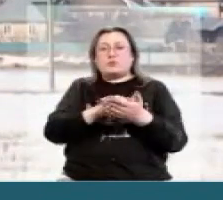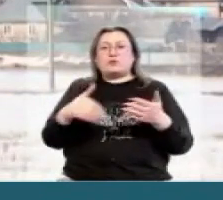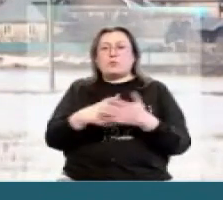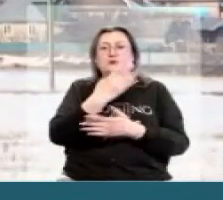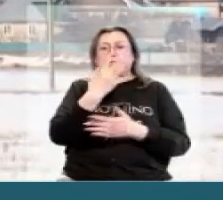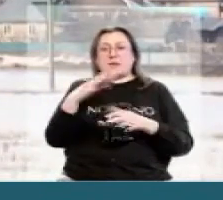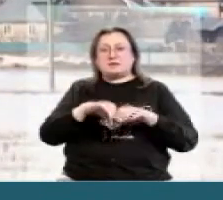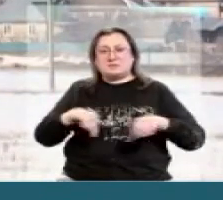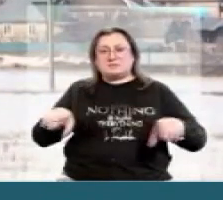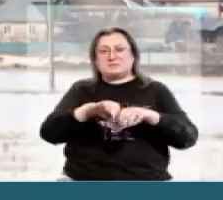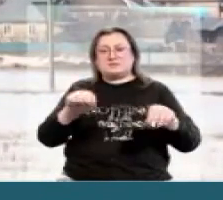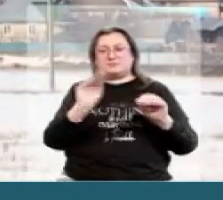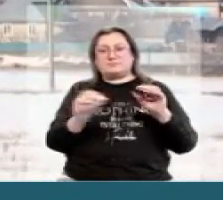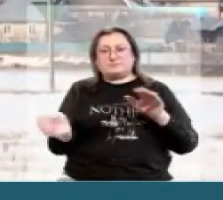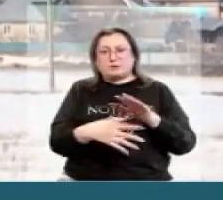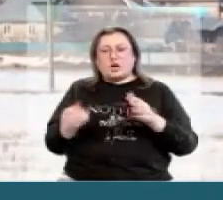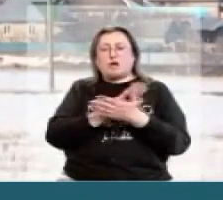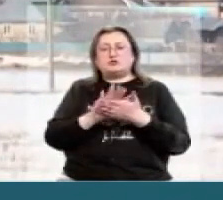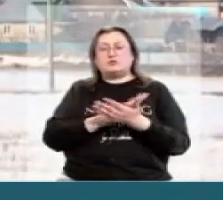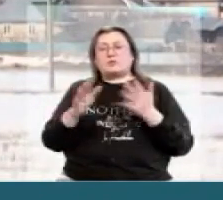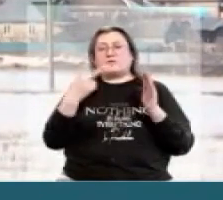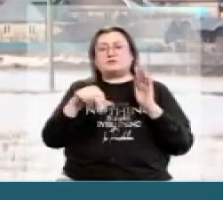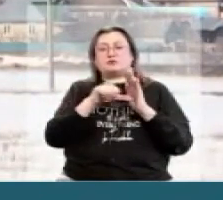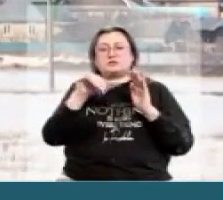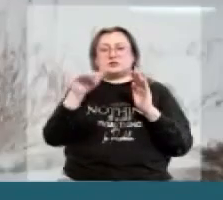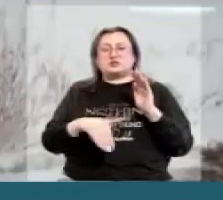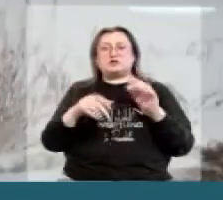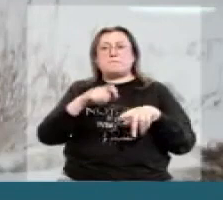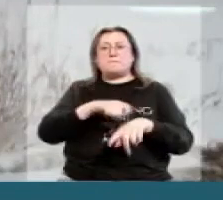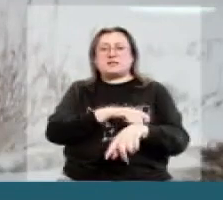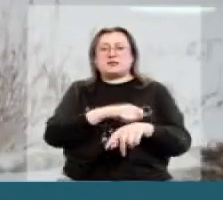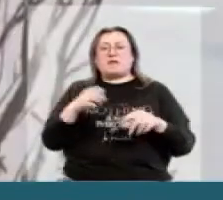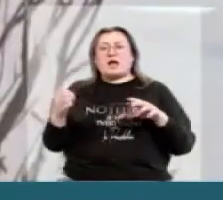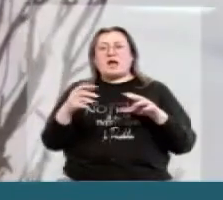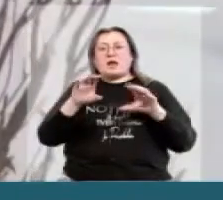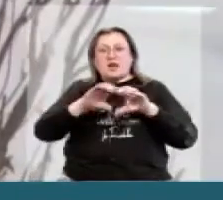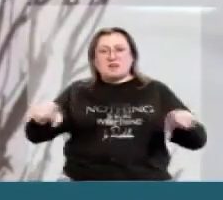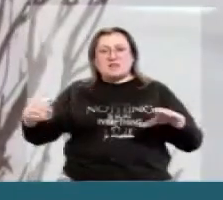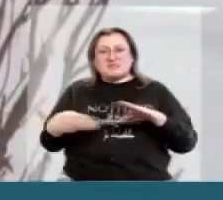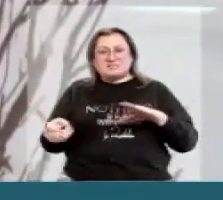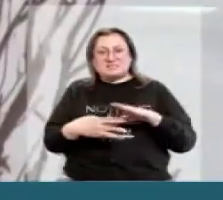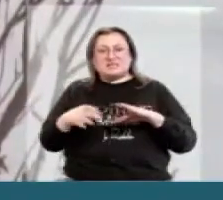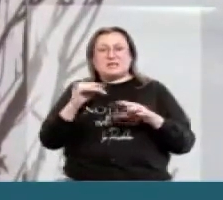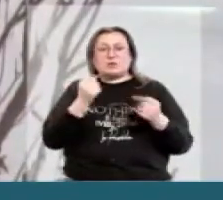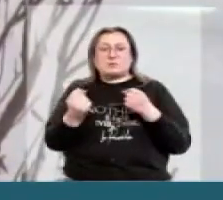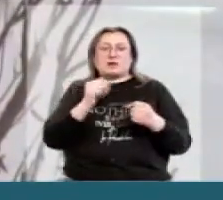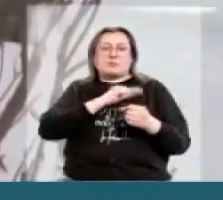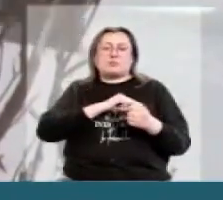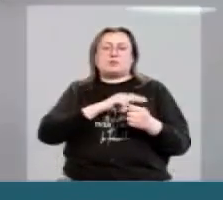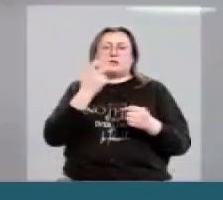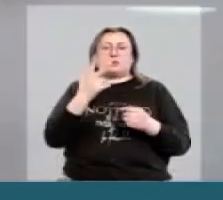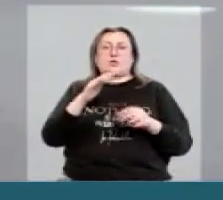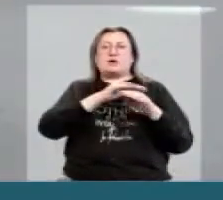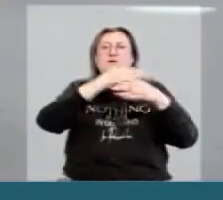новых водопропускных сооружений, очищено более 26 тысяч метров ливневой канализации, проведены укрепительные работы на